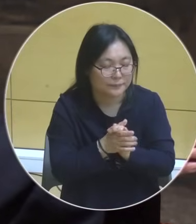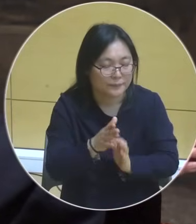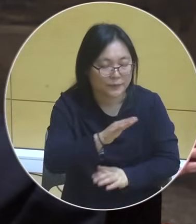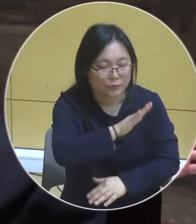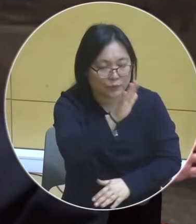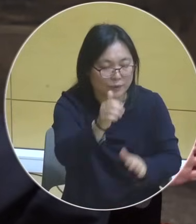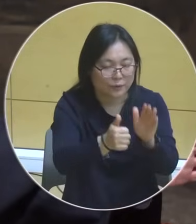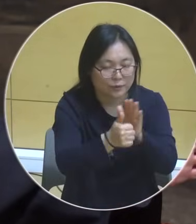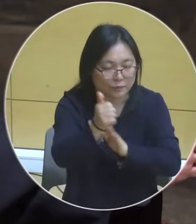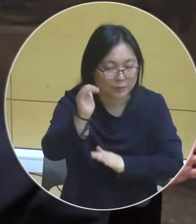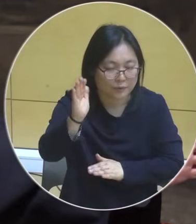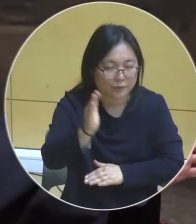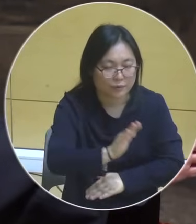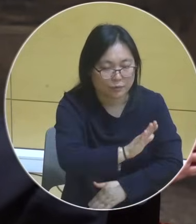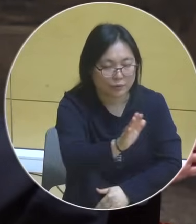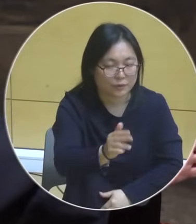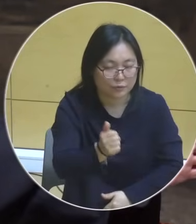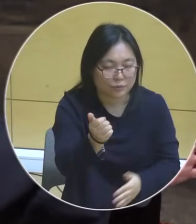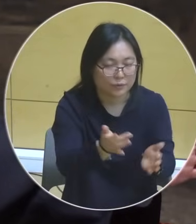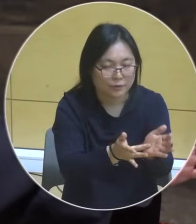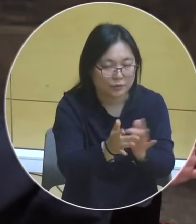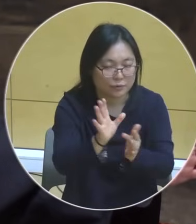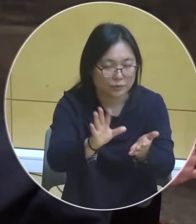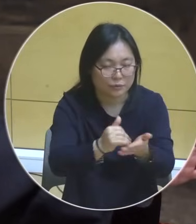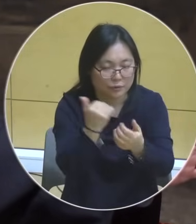우리의 소망 되신 우리 주 예수 그리스도의 은혜와